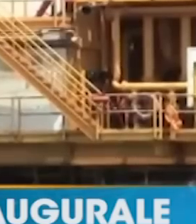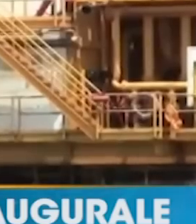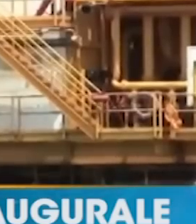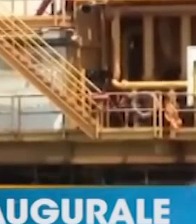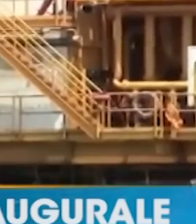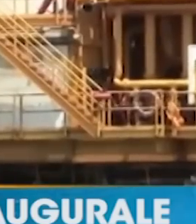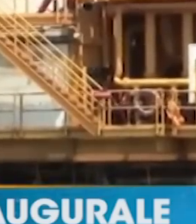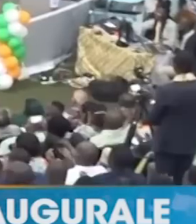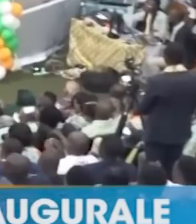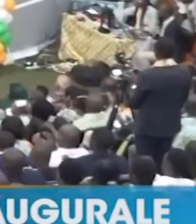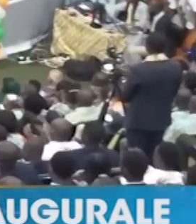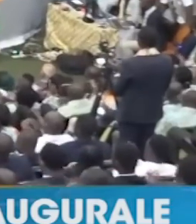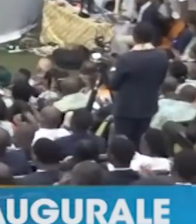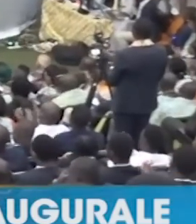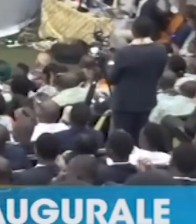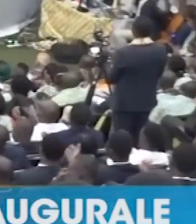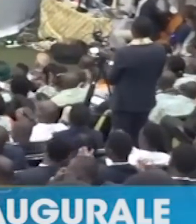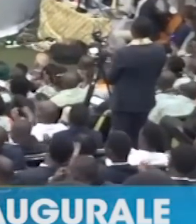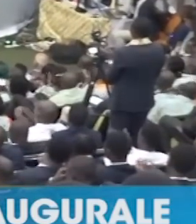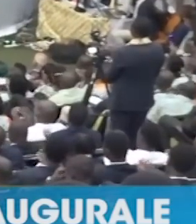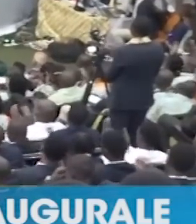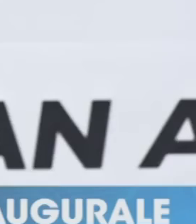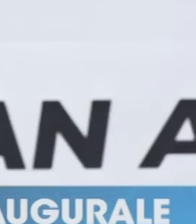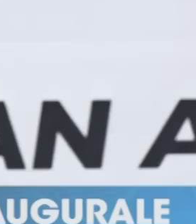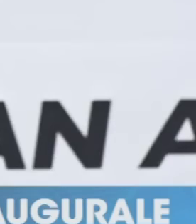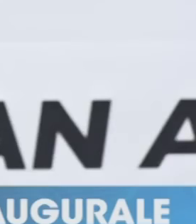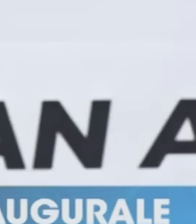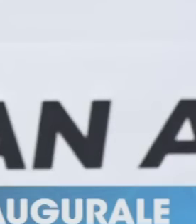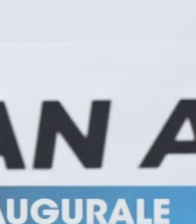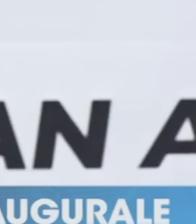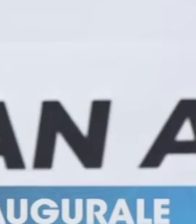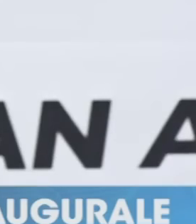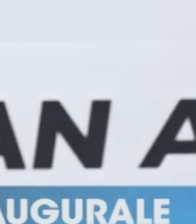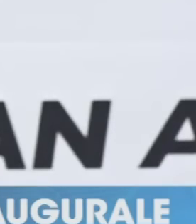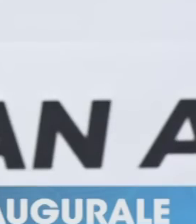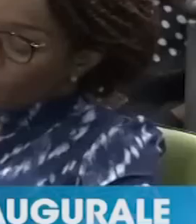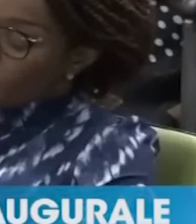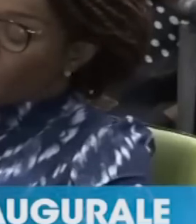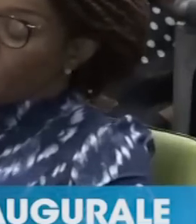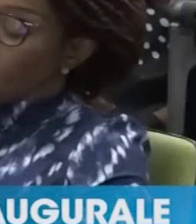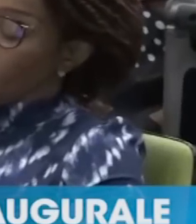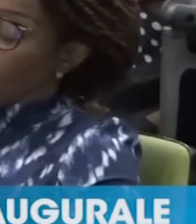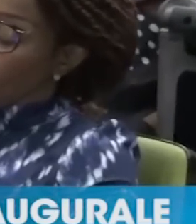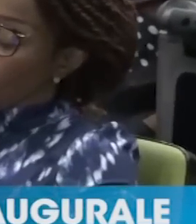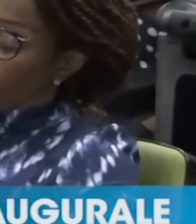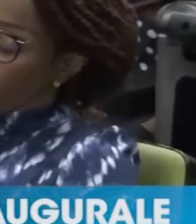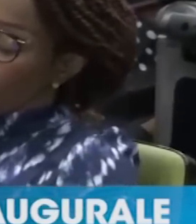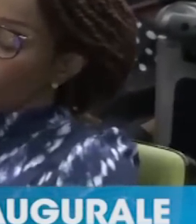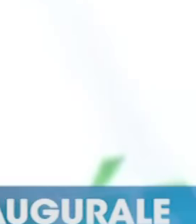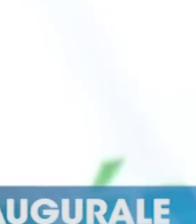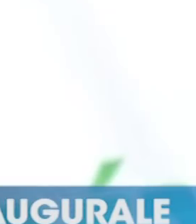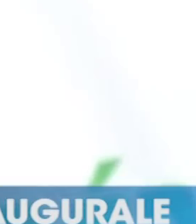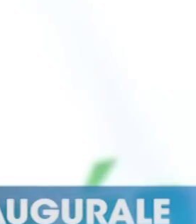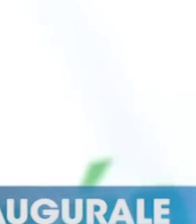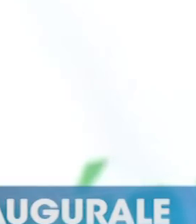Polytechnique Félix Houphouët-Boigny, l'heure est à la semaine de la recherche et de l'innovation. À l'occasion, le ministre des Mines, du Pétrole, de l'Énergie, Mamadou Sangafo à Koulibaly,